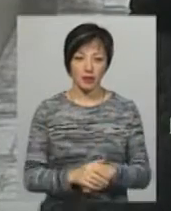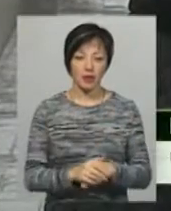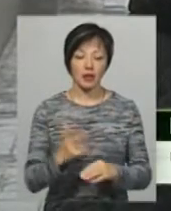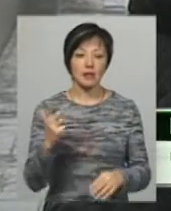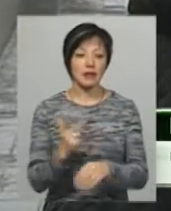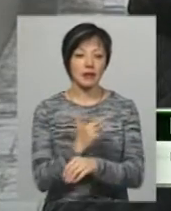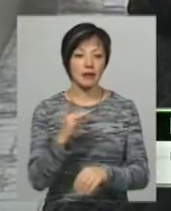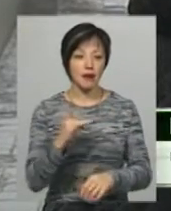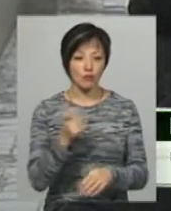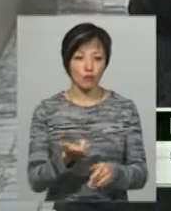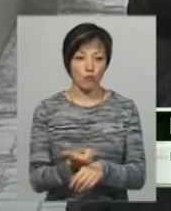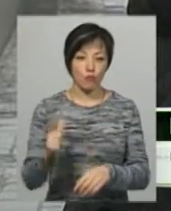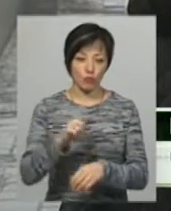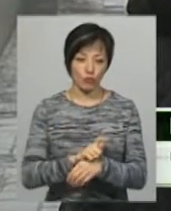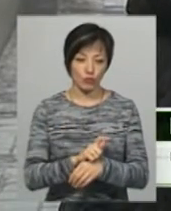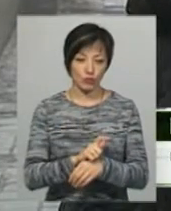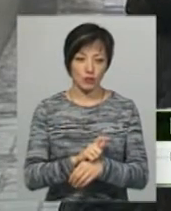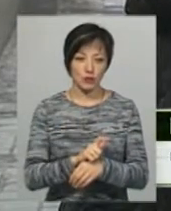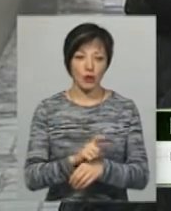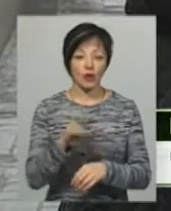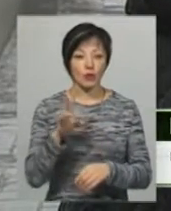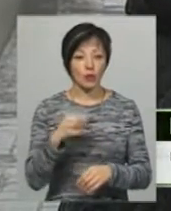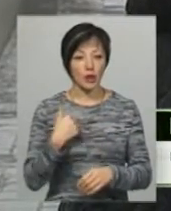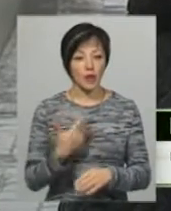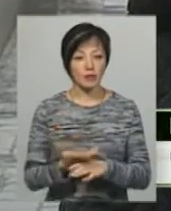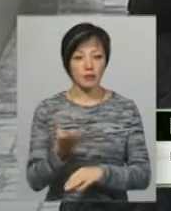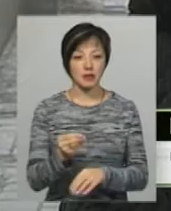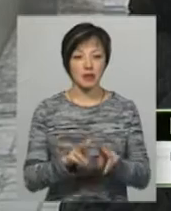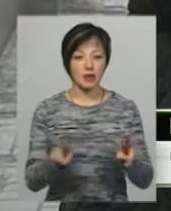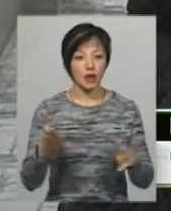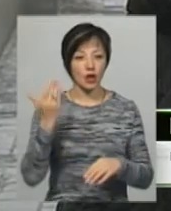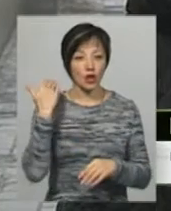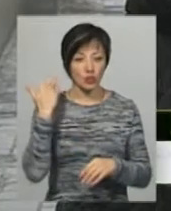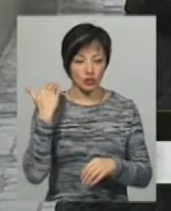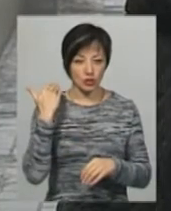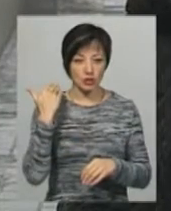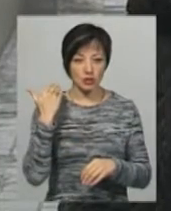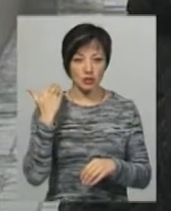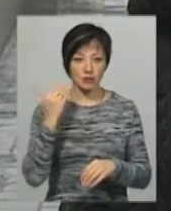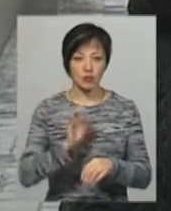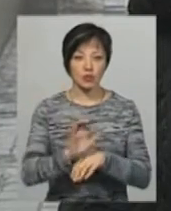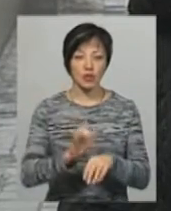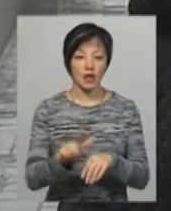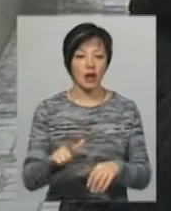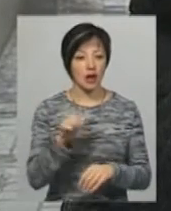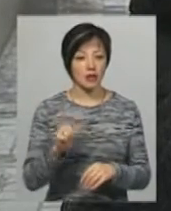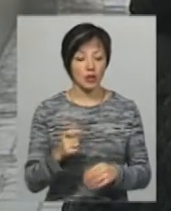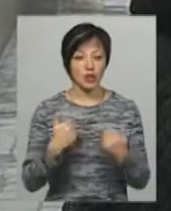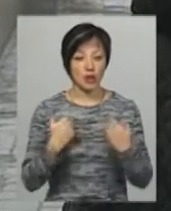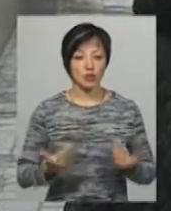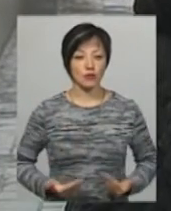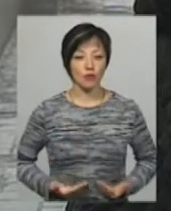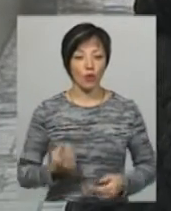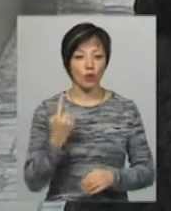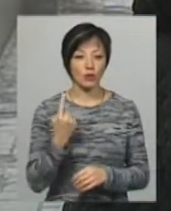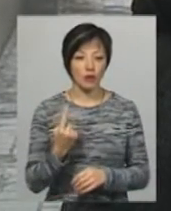рази більше, так. Більше. Але я заплатила, як раніше, постачання газу. Я живу одна.